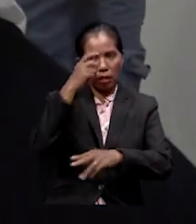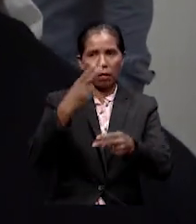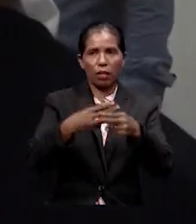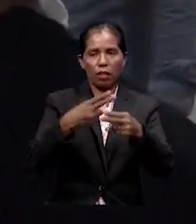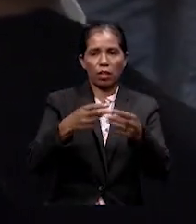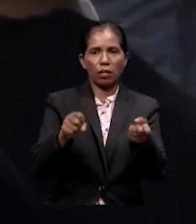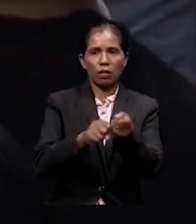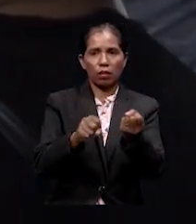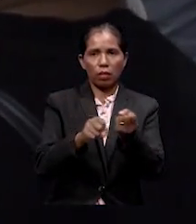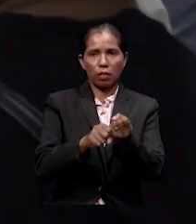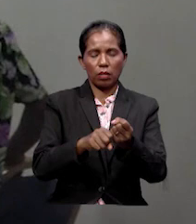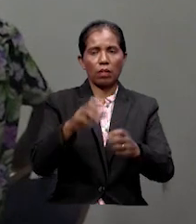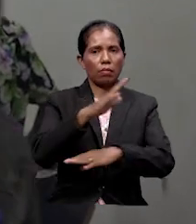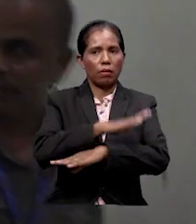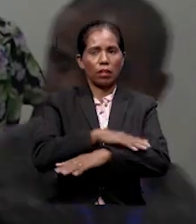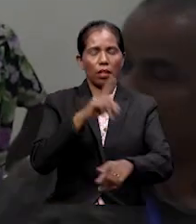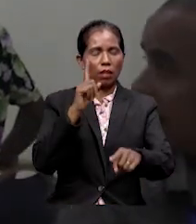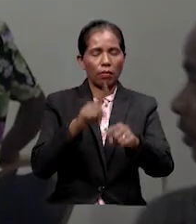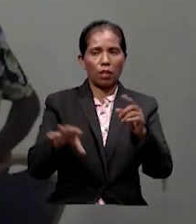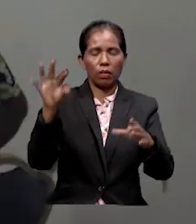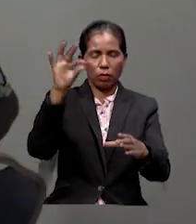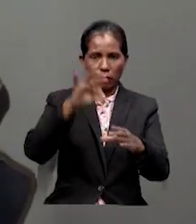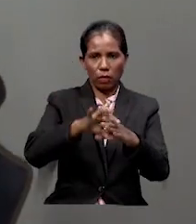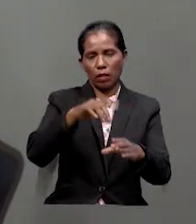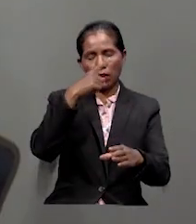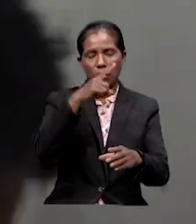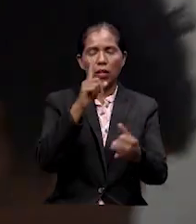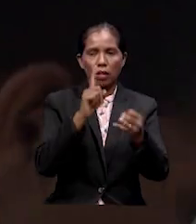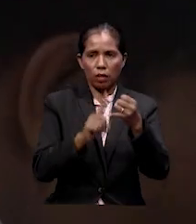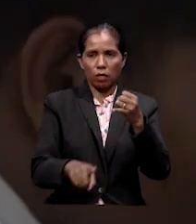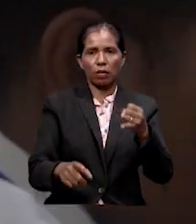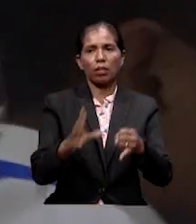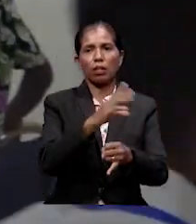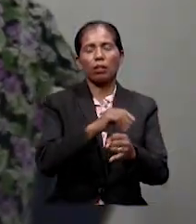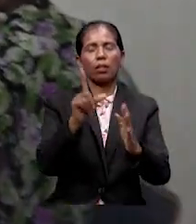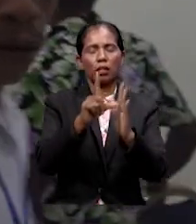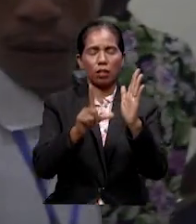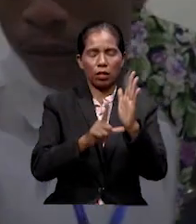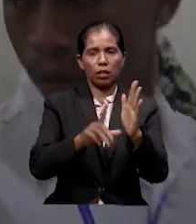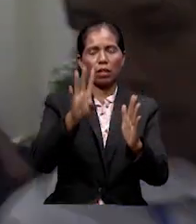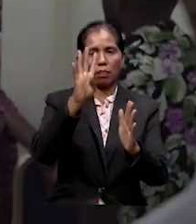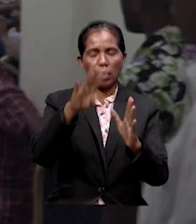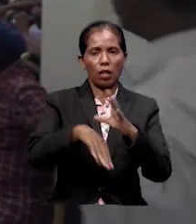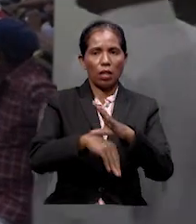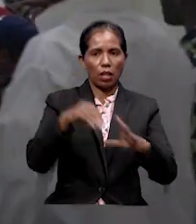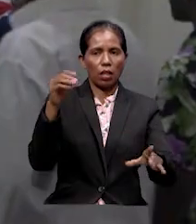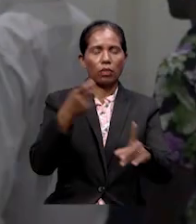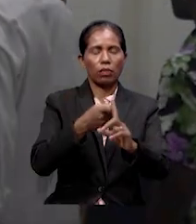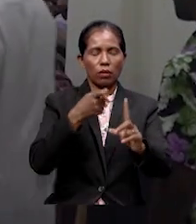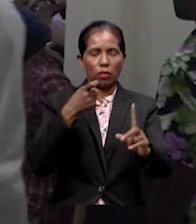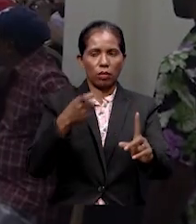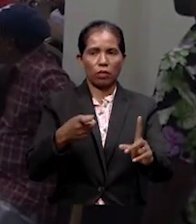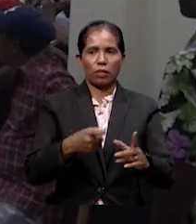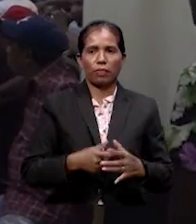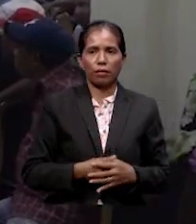apoiante balun mesa la autoriza a tutir votação no ikus mai kandidatura lista B walkout ka sai husi sala